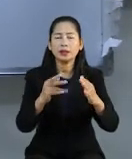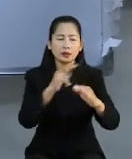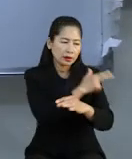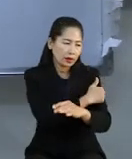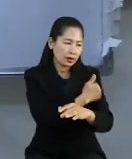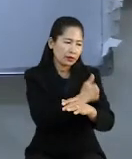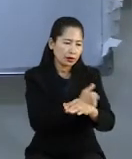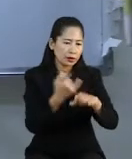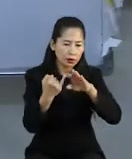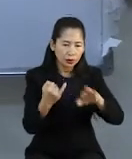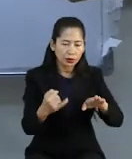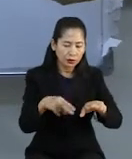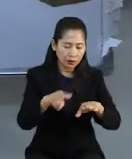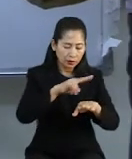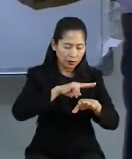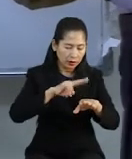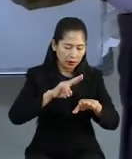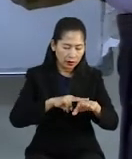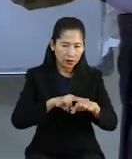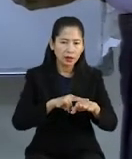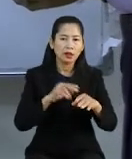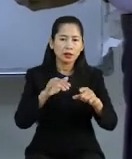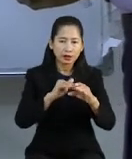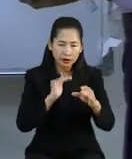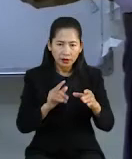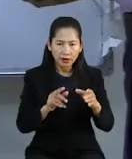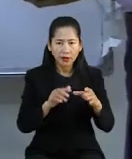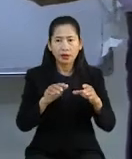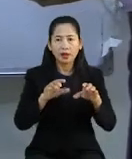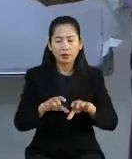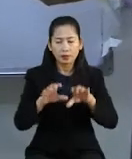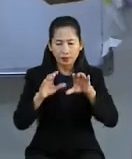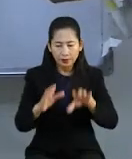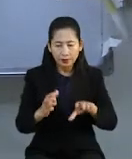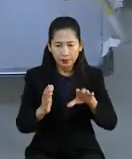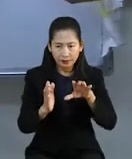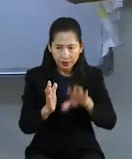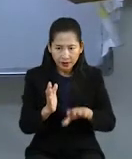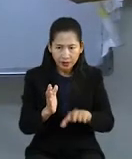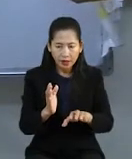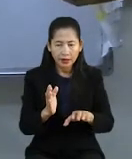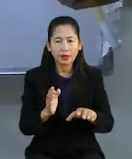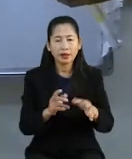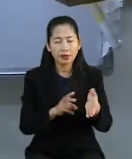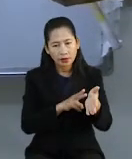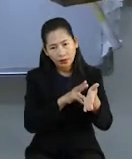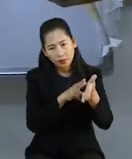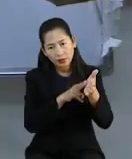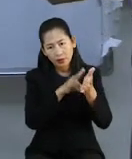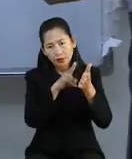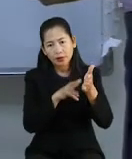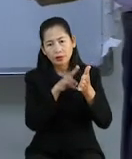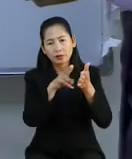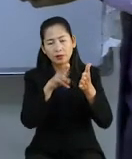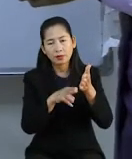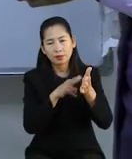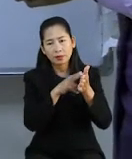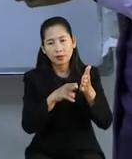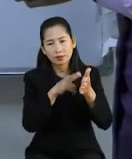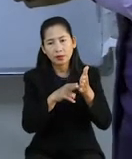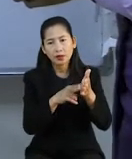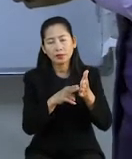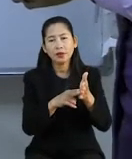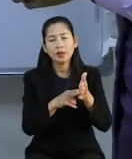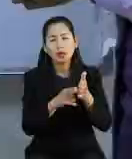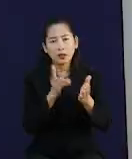ti bét cổ mà chết. Đau chân đồng náo bí sạch thân ni rực phlường. Chà. Chẳng